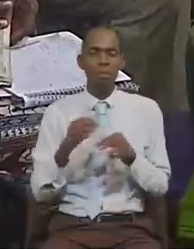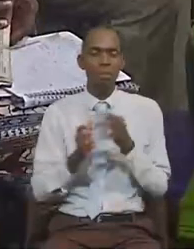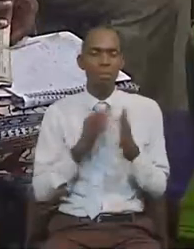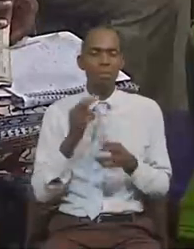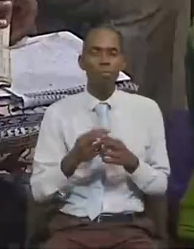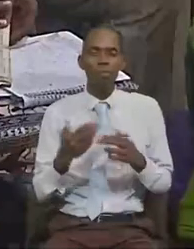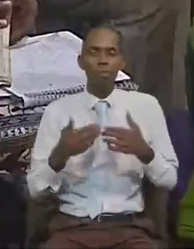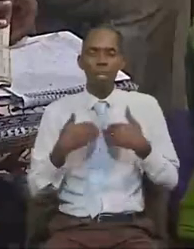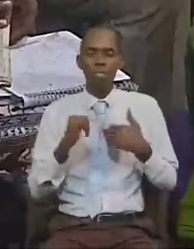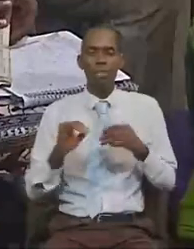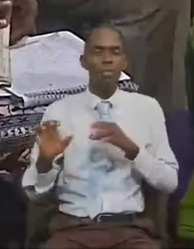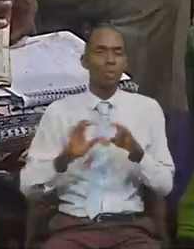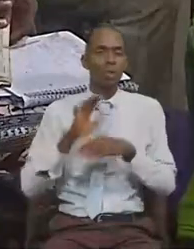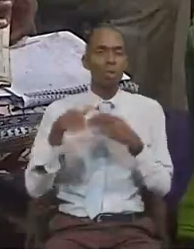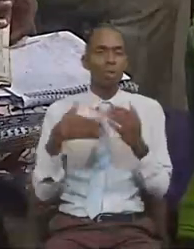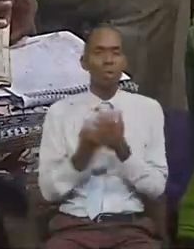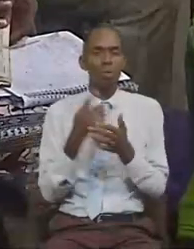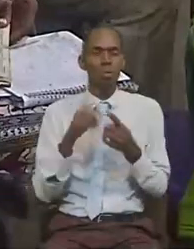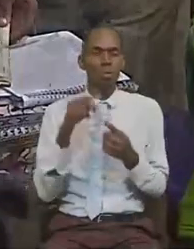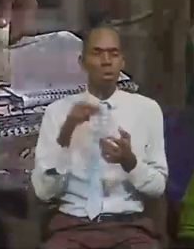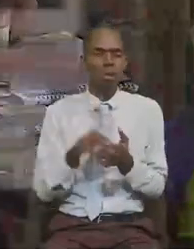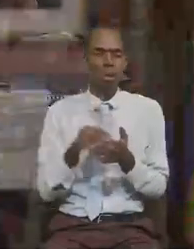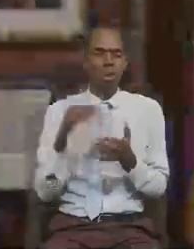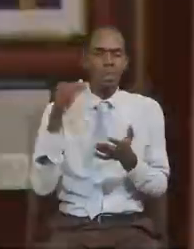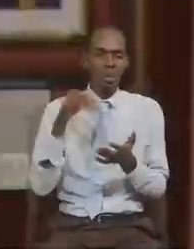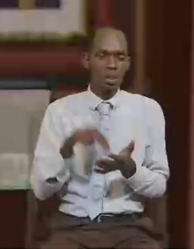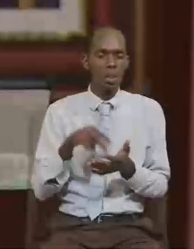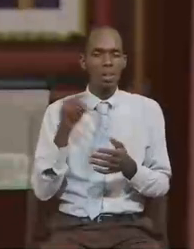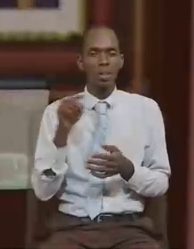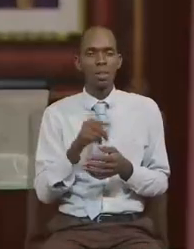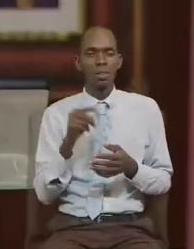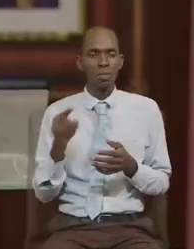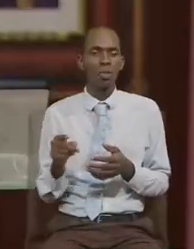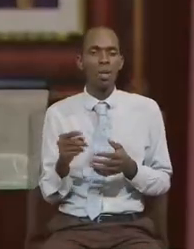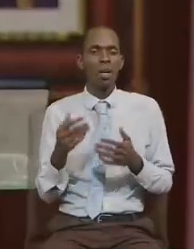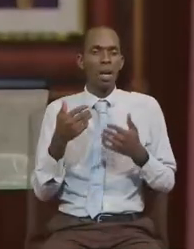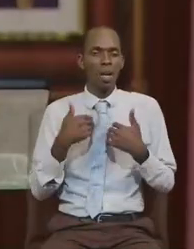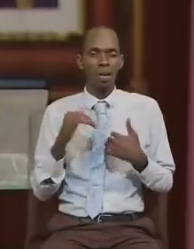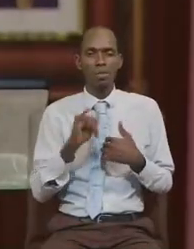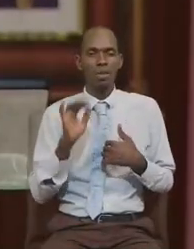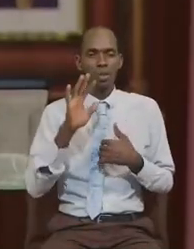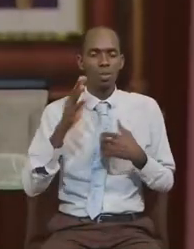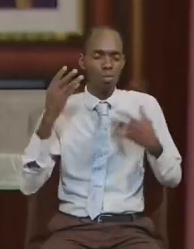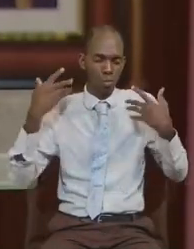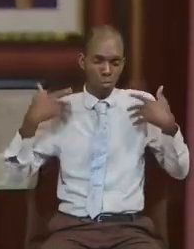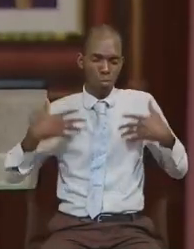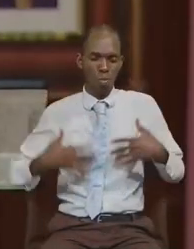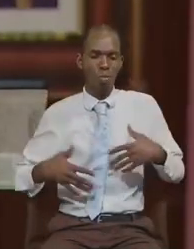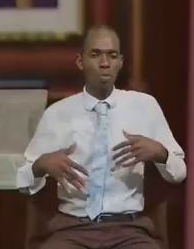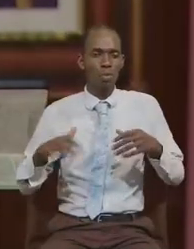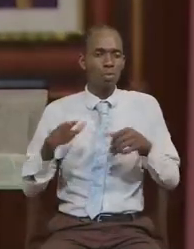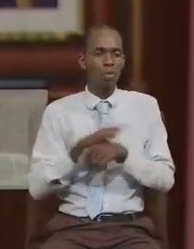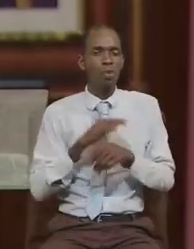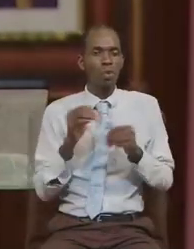Tenez donc ferme. Ayez à vos reins la vérité pour ceinture.